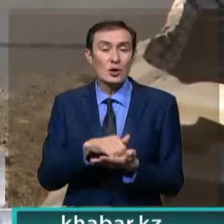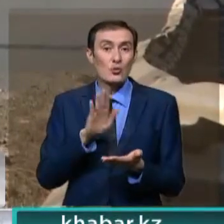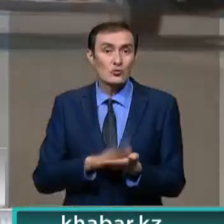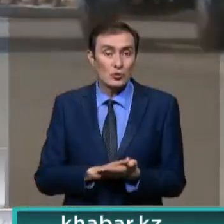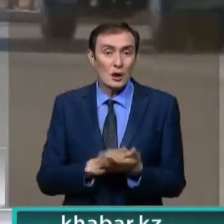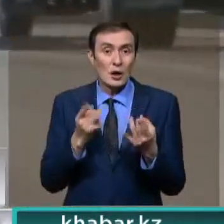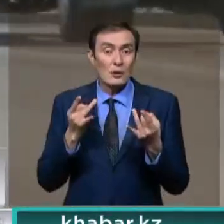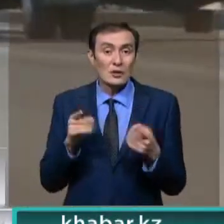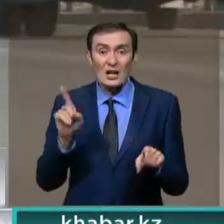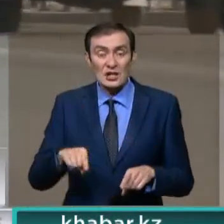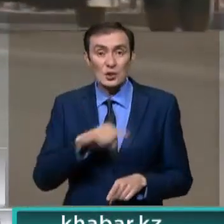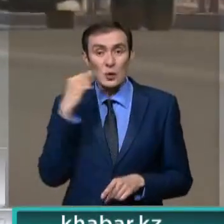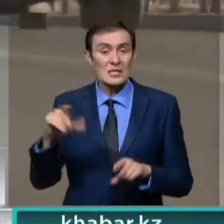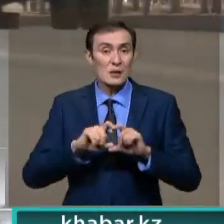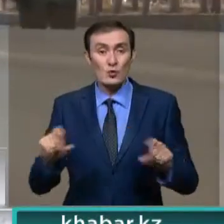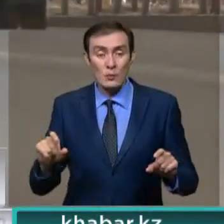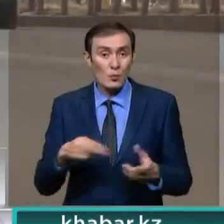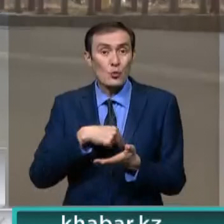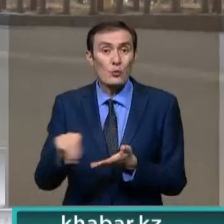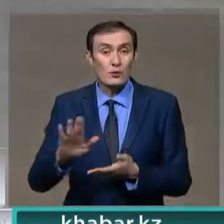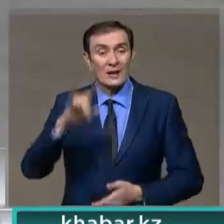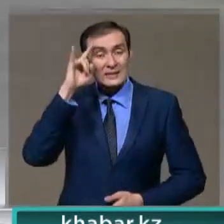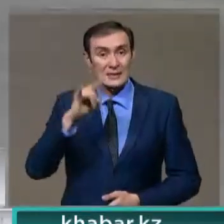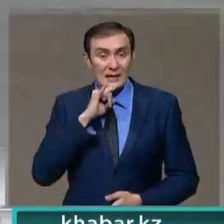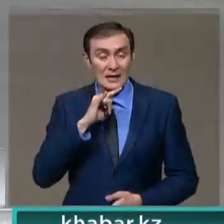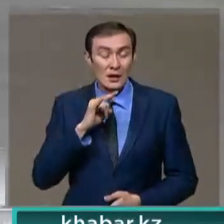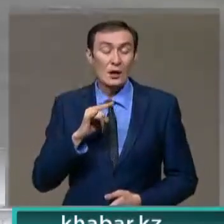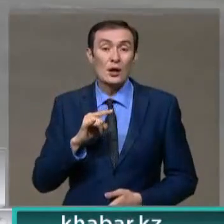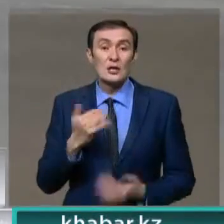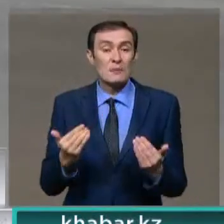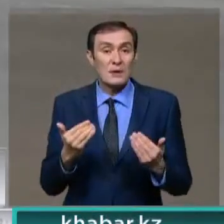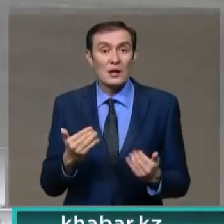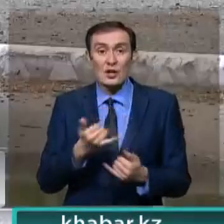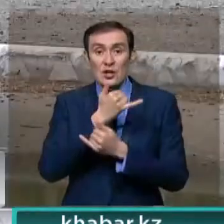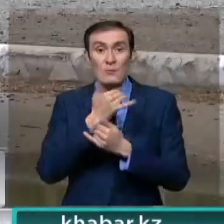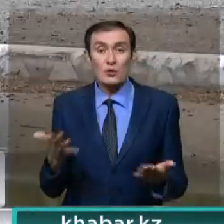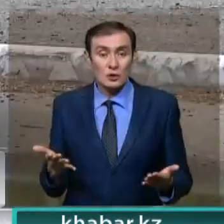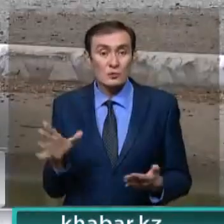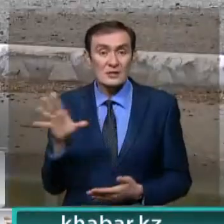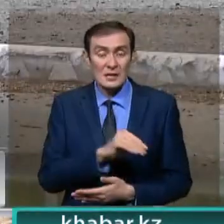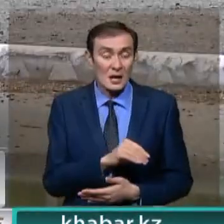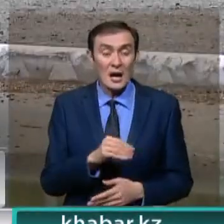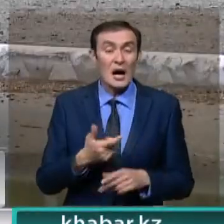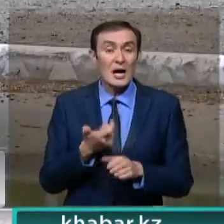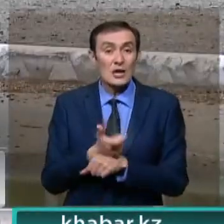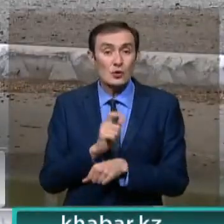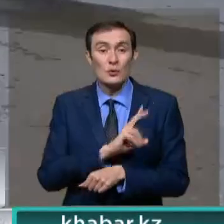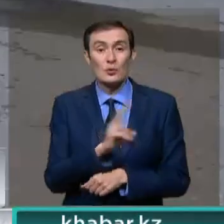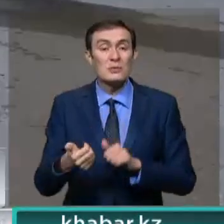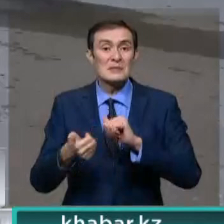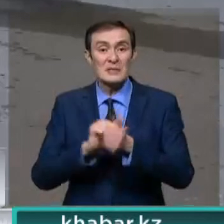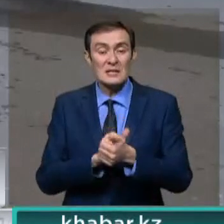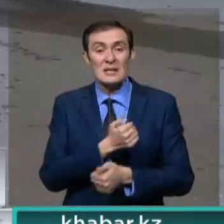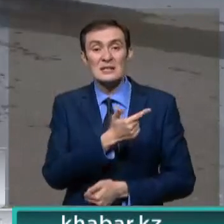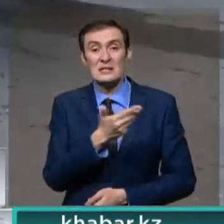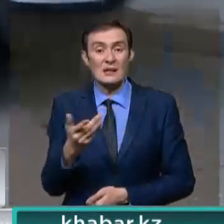даже чистую машину с российским номером, купленную в Казахстане, у третьих лиц, получается тоже не у всех. Особенно если у нее сменилось